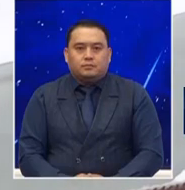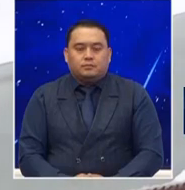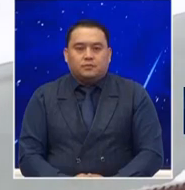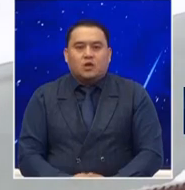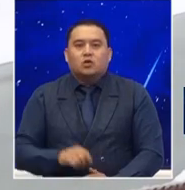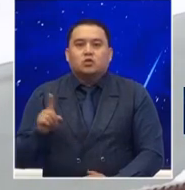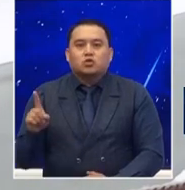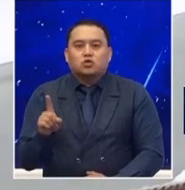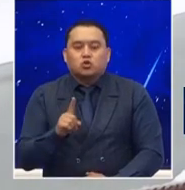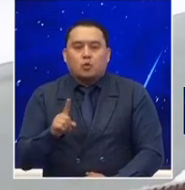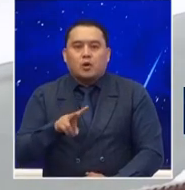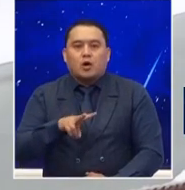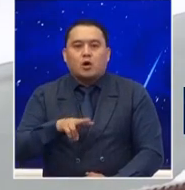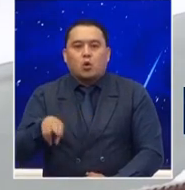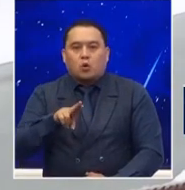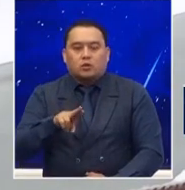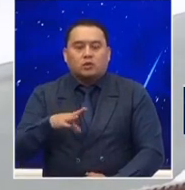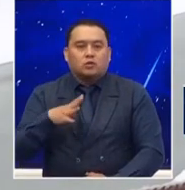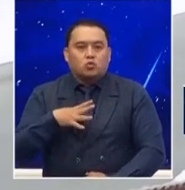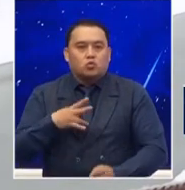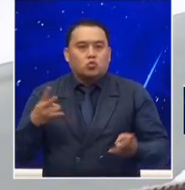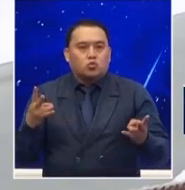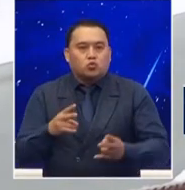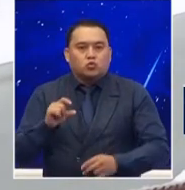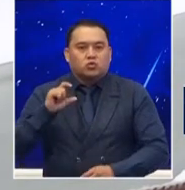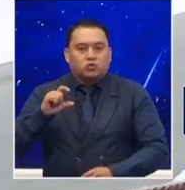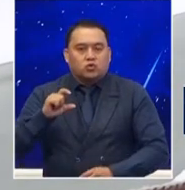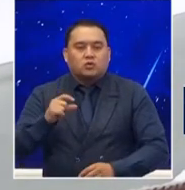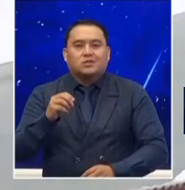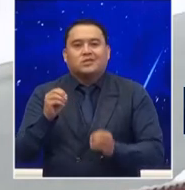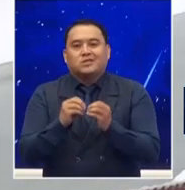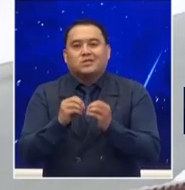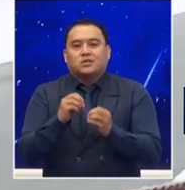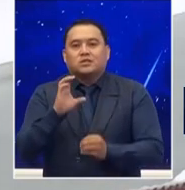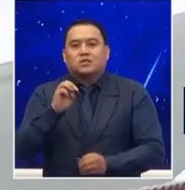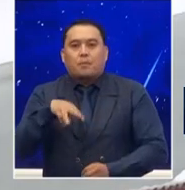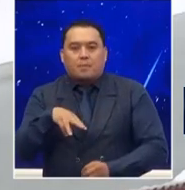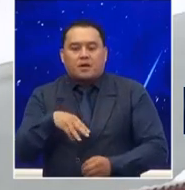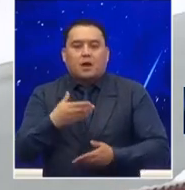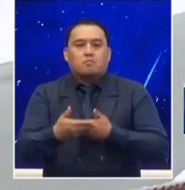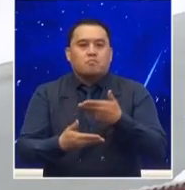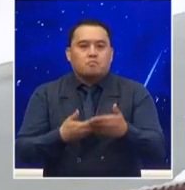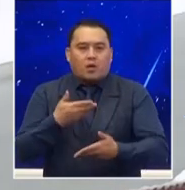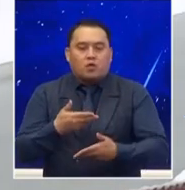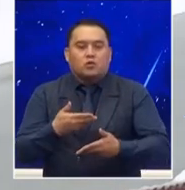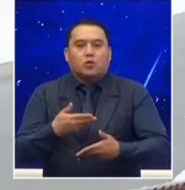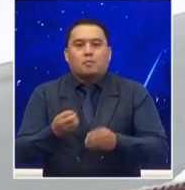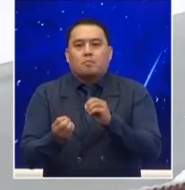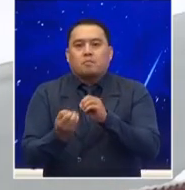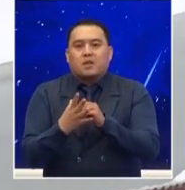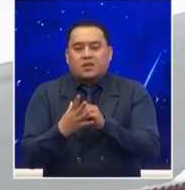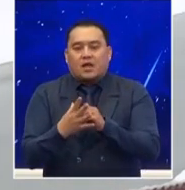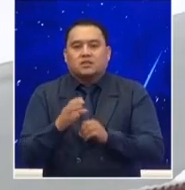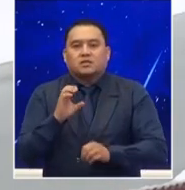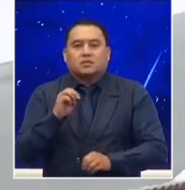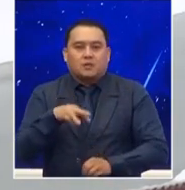Для того, чтобы находиться на льду одному человеку, он должен быть не менее 10 сантиметров. А если это пешая переправа, то не менее 15.